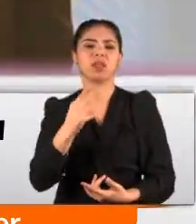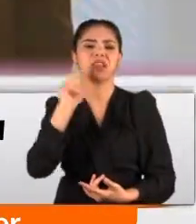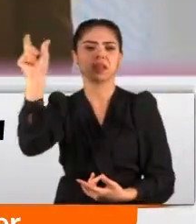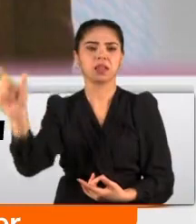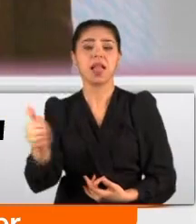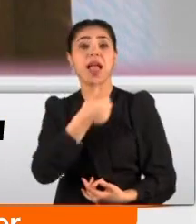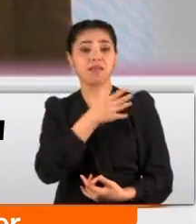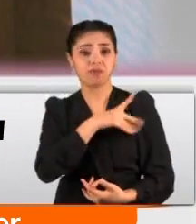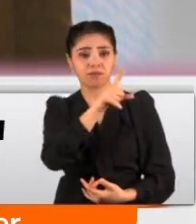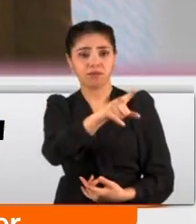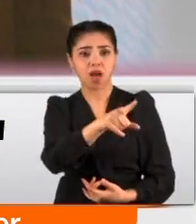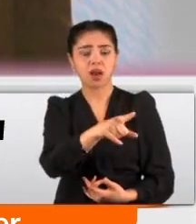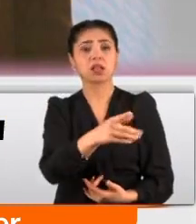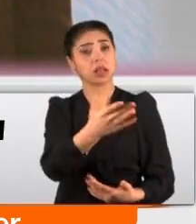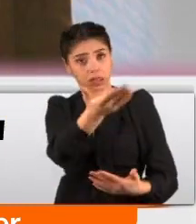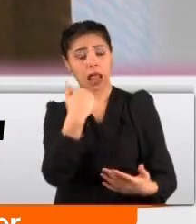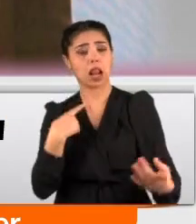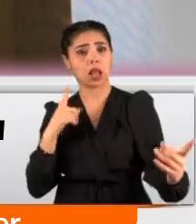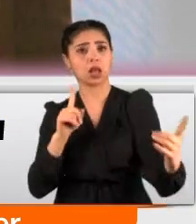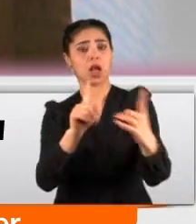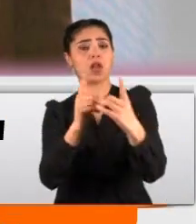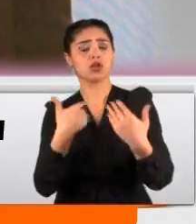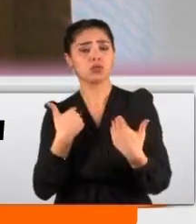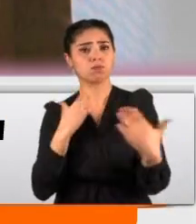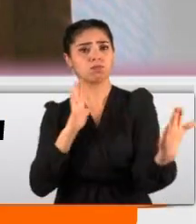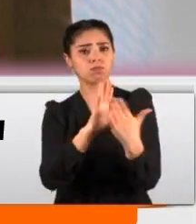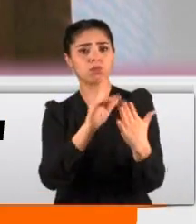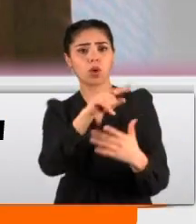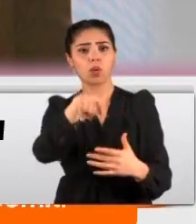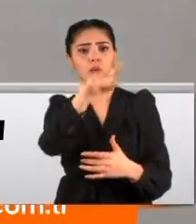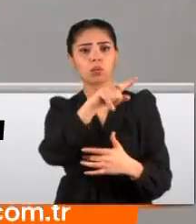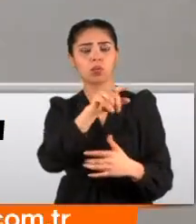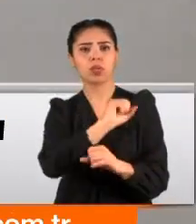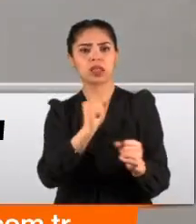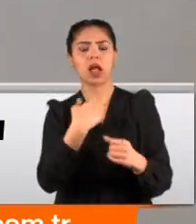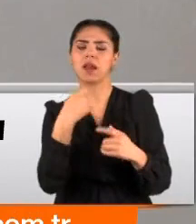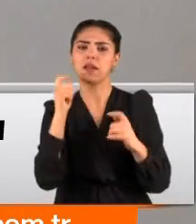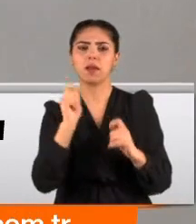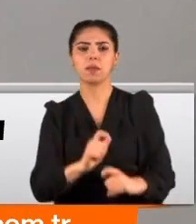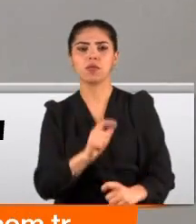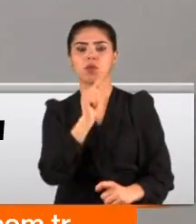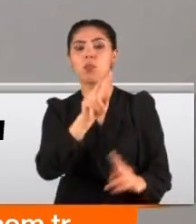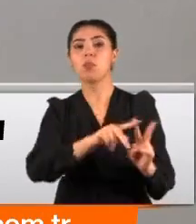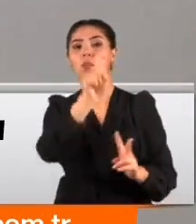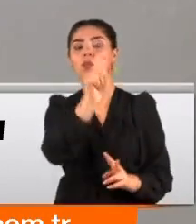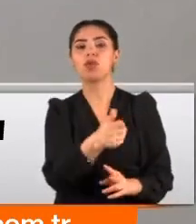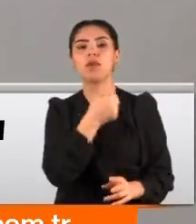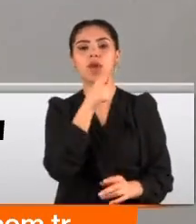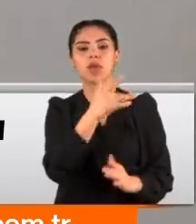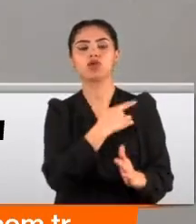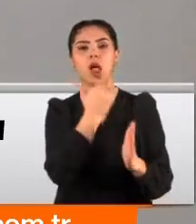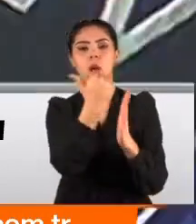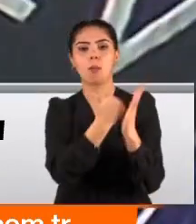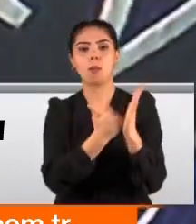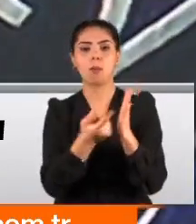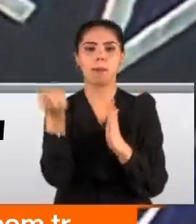Erkek sakatçı maççı. Seni bu hale düşürenin aklını alacağım. Tepkilerin odağındaki Muzaffer Döner canlı yayına